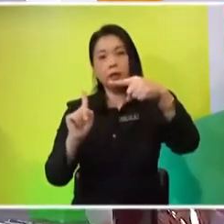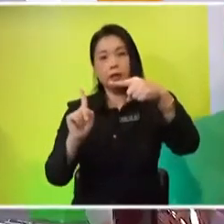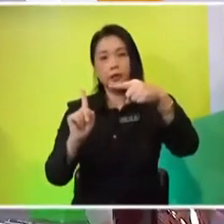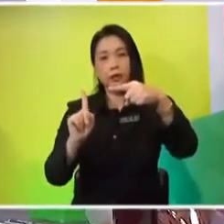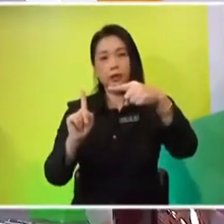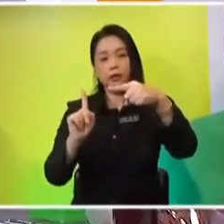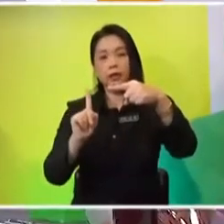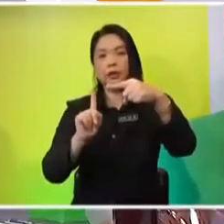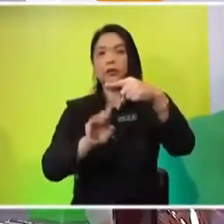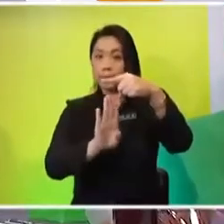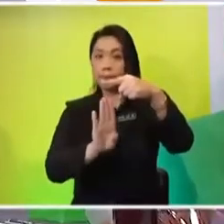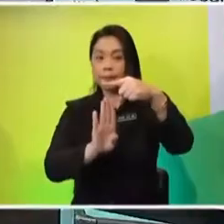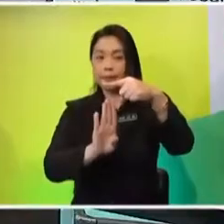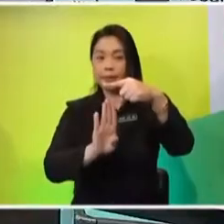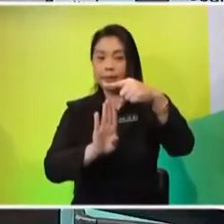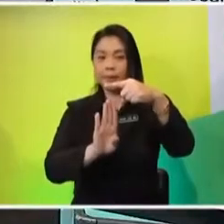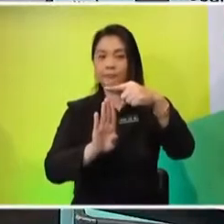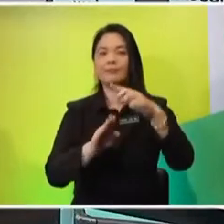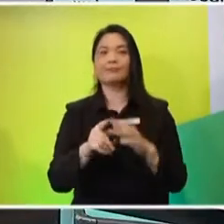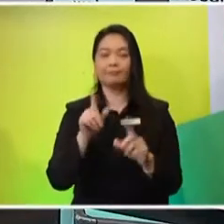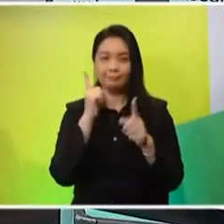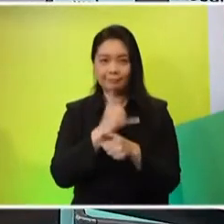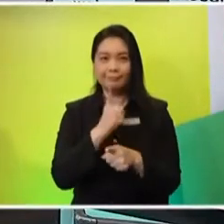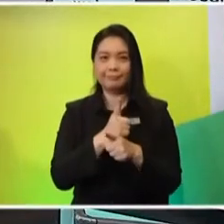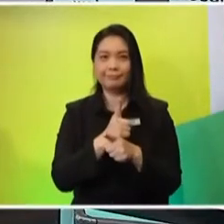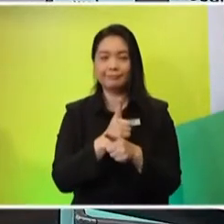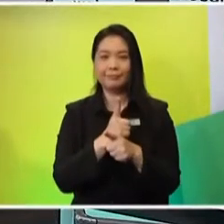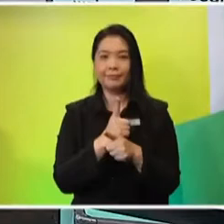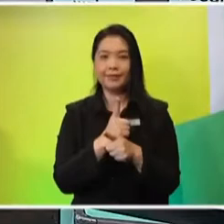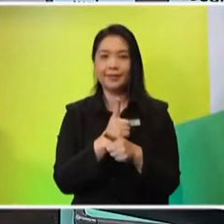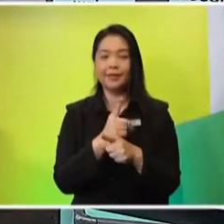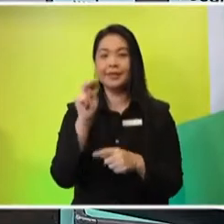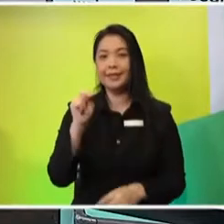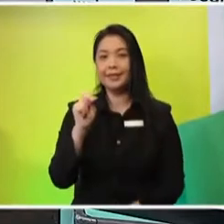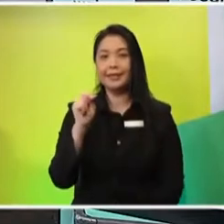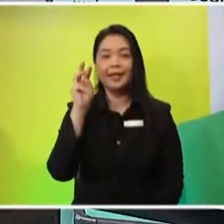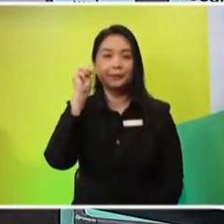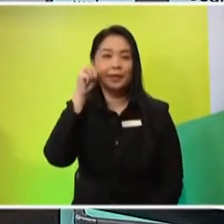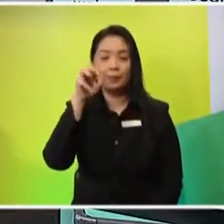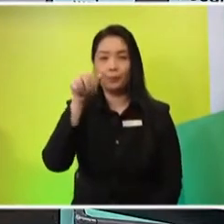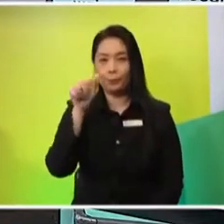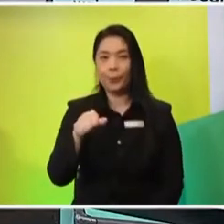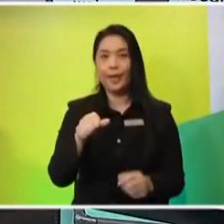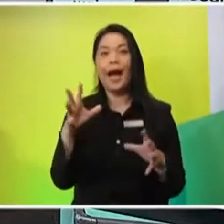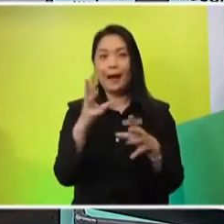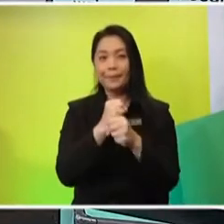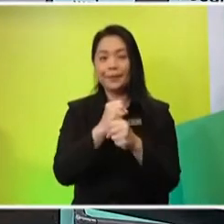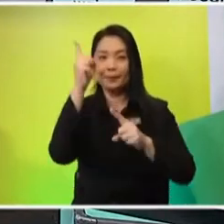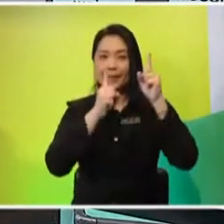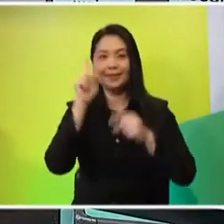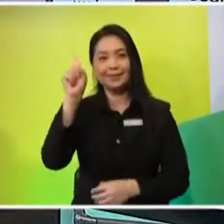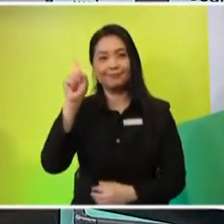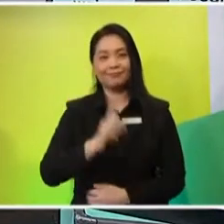dekat penyebut, cikgu. Okey, bagus Mira. Nanti Mira boleh ambil bintang satu. Okey, satu bintang untuk Mira. Betul,